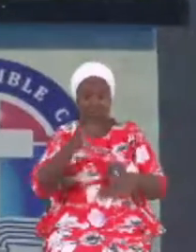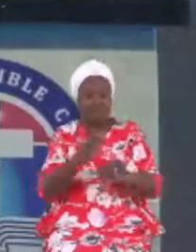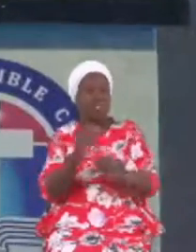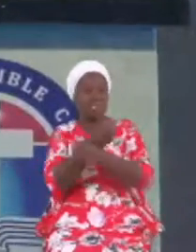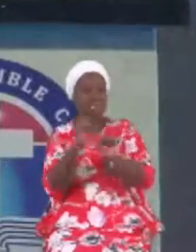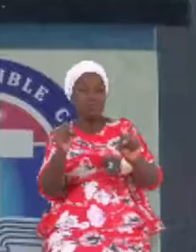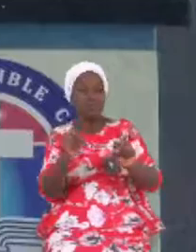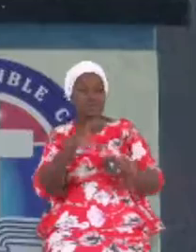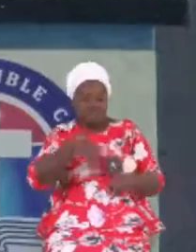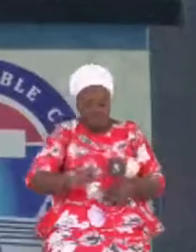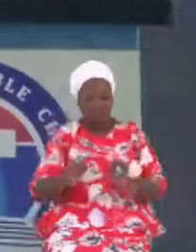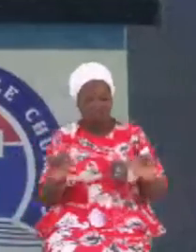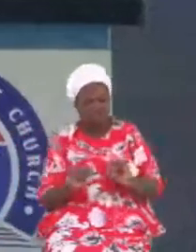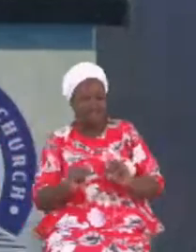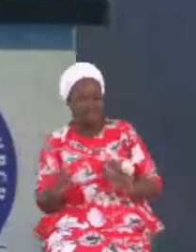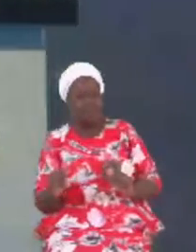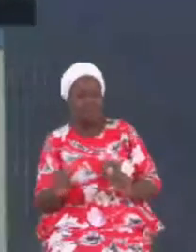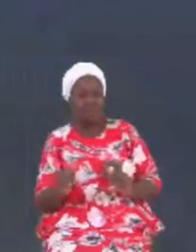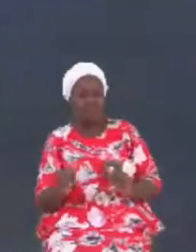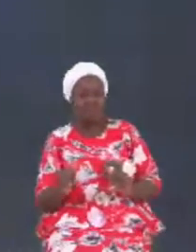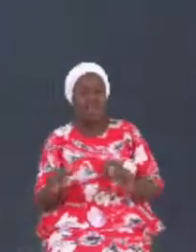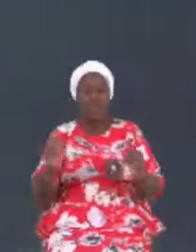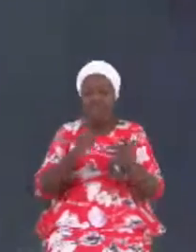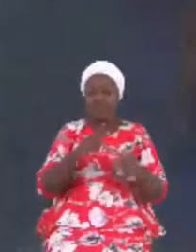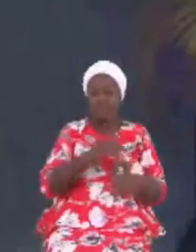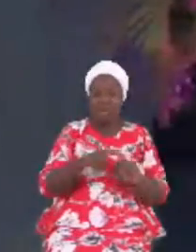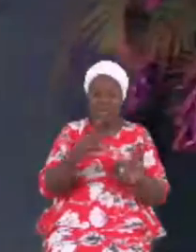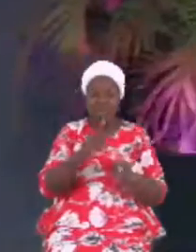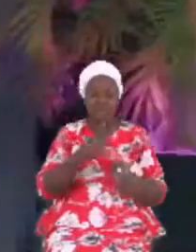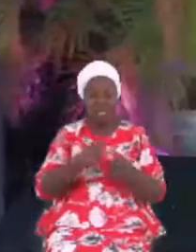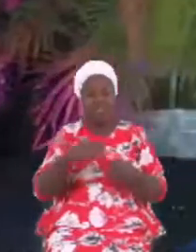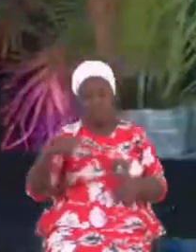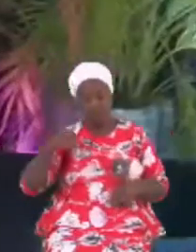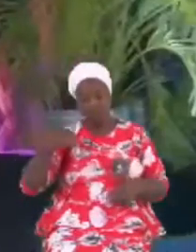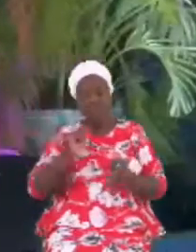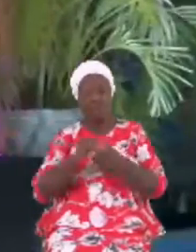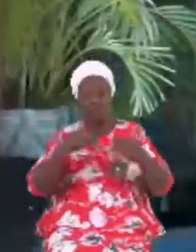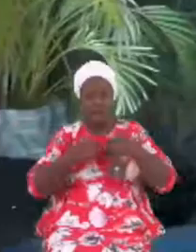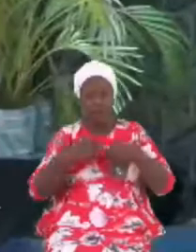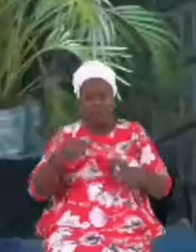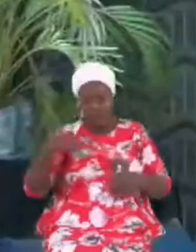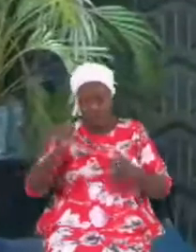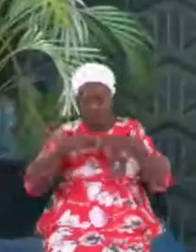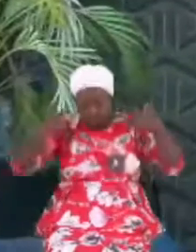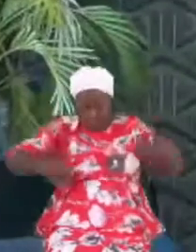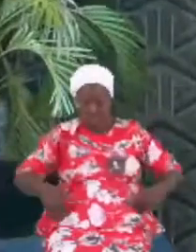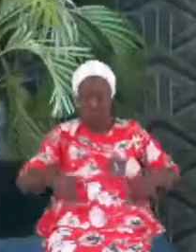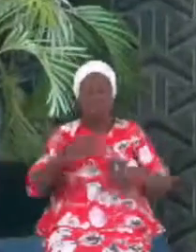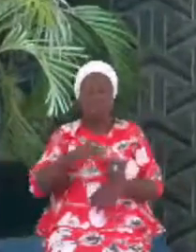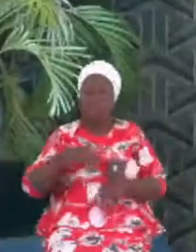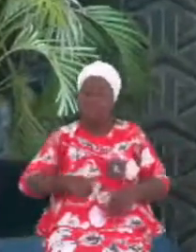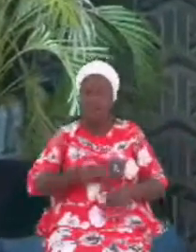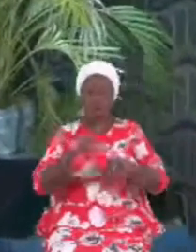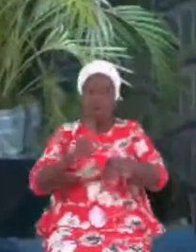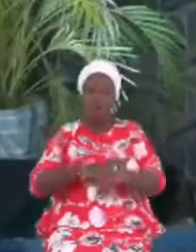pas sauvée. C'est comme ils étaient avant. Et parce que nous avons les habits que nous portons, c'est